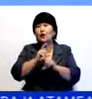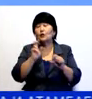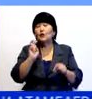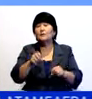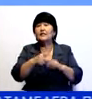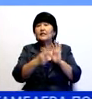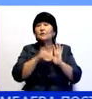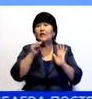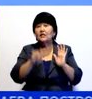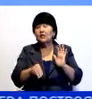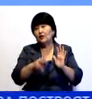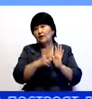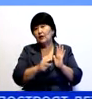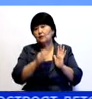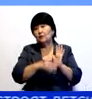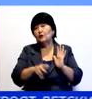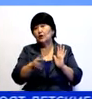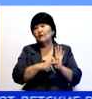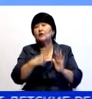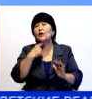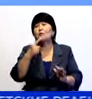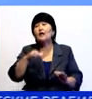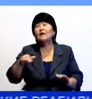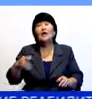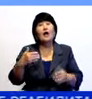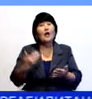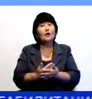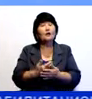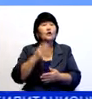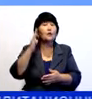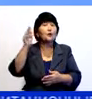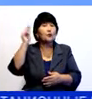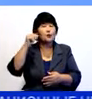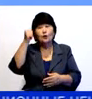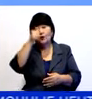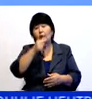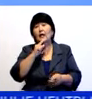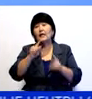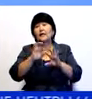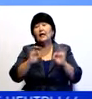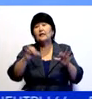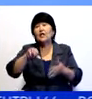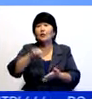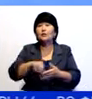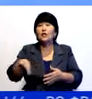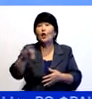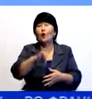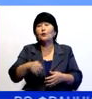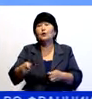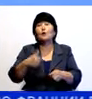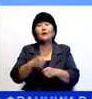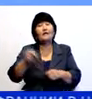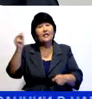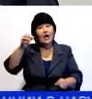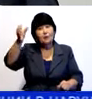переступят 17 898 первоклашек. О новшествах предстоящего учебного года на брифинге рассказали представители областного управления